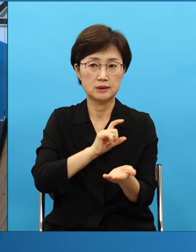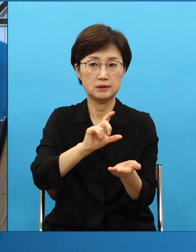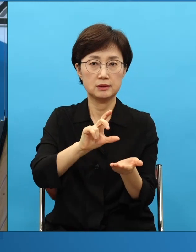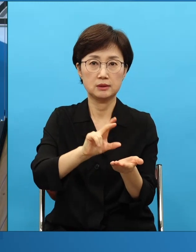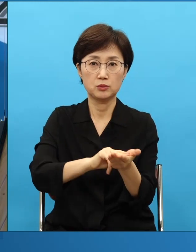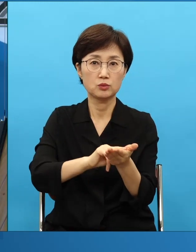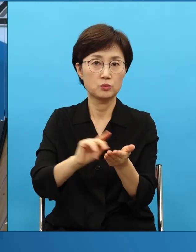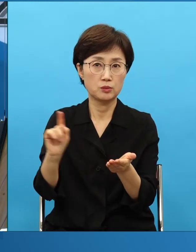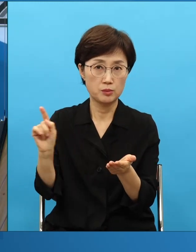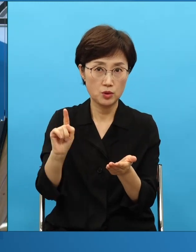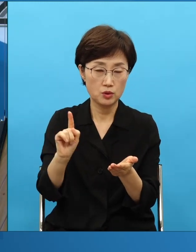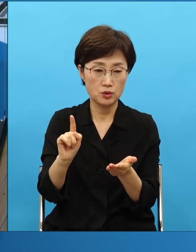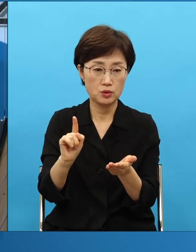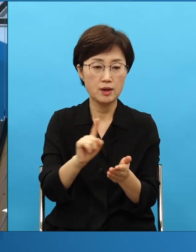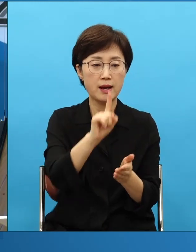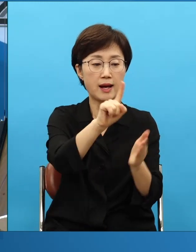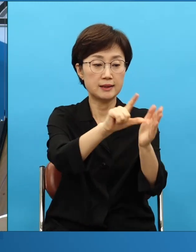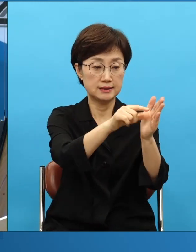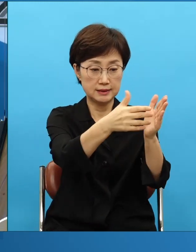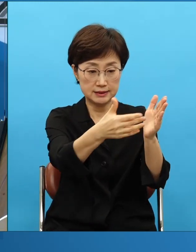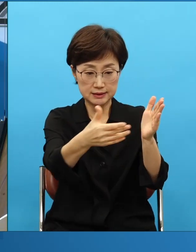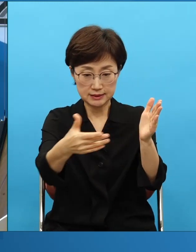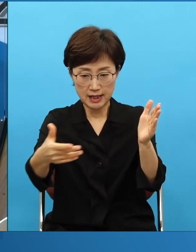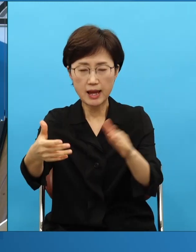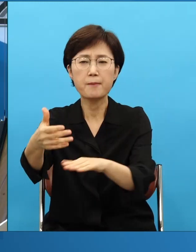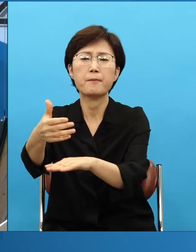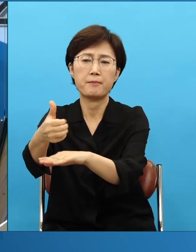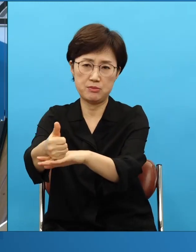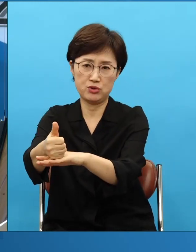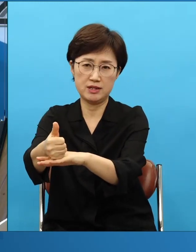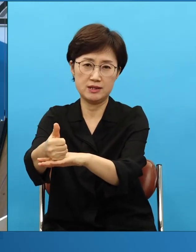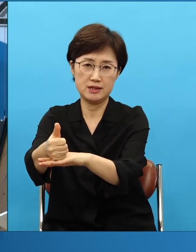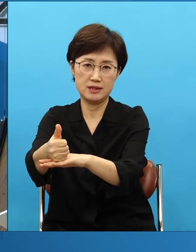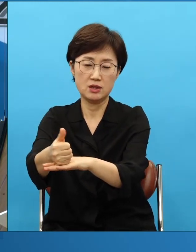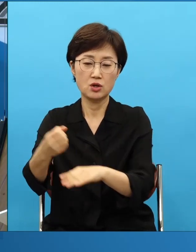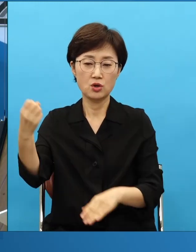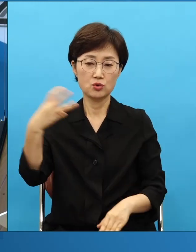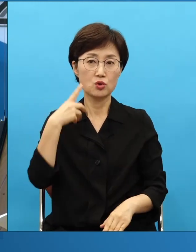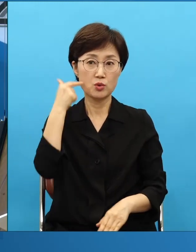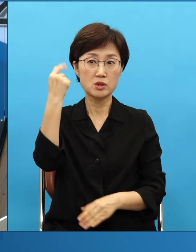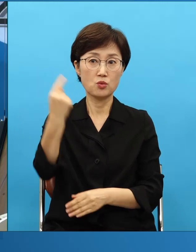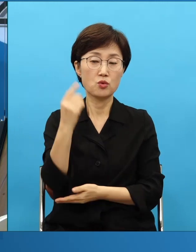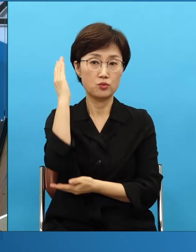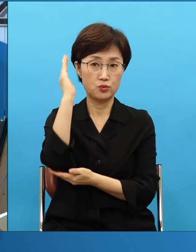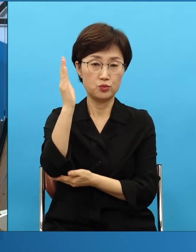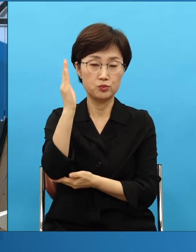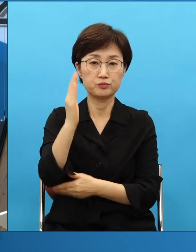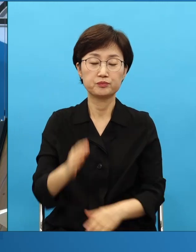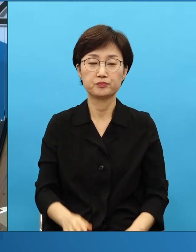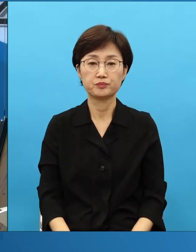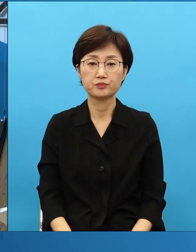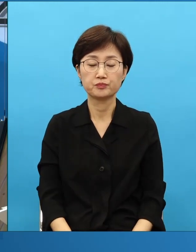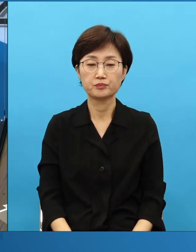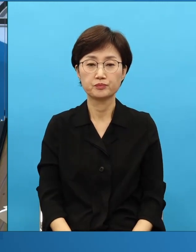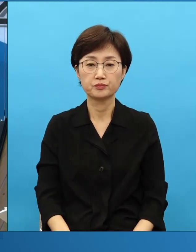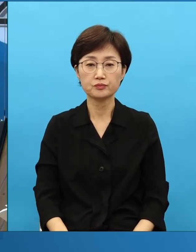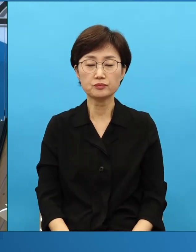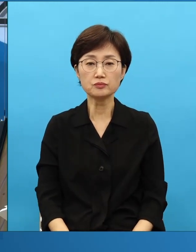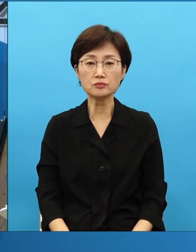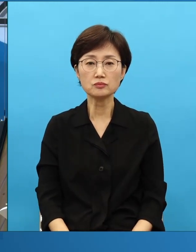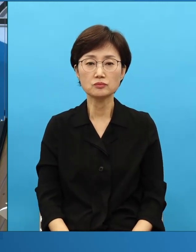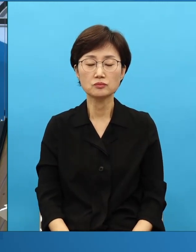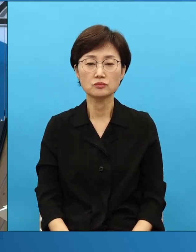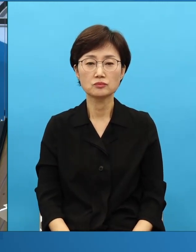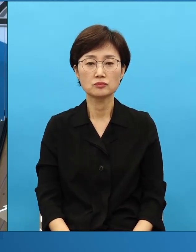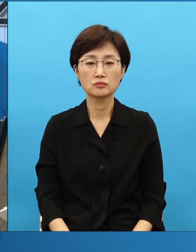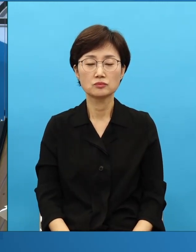당회장 유광수 목사님의 한 시대의 마무리라는 제목으로 말씀 선포해 주시겠습니다. After the praise from the David's choir, Reverend Yu will come and give us a